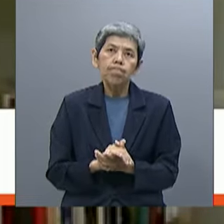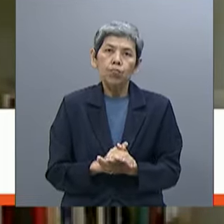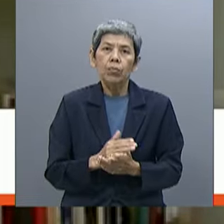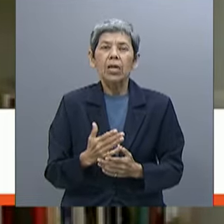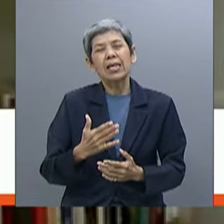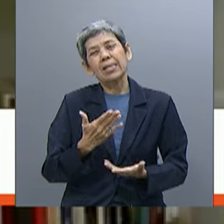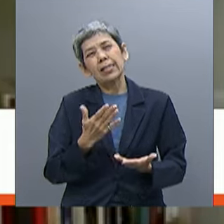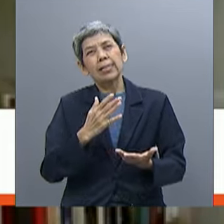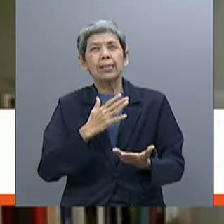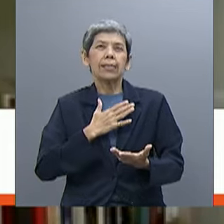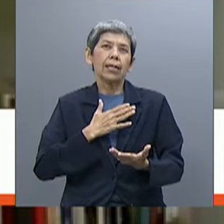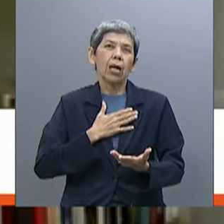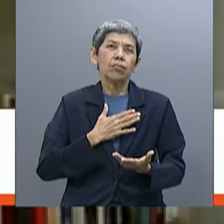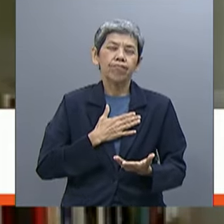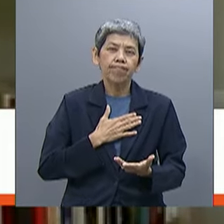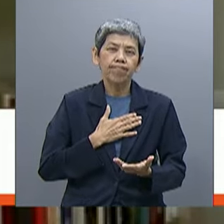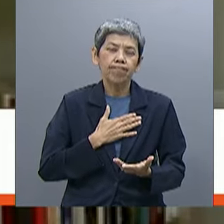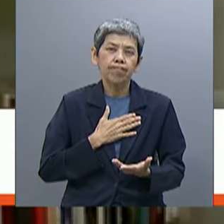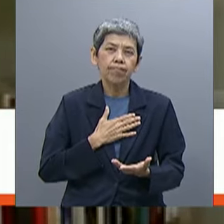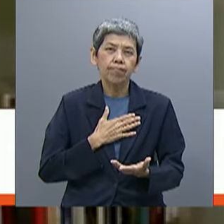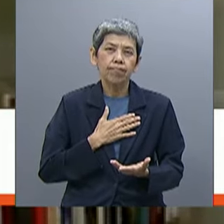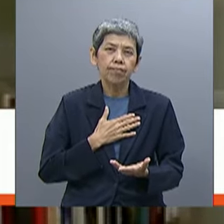จริงๆแล้วก็มัน